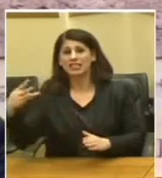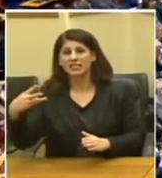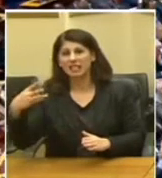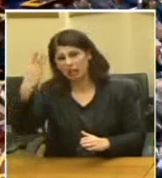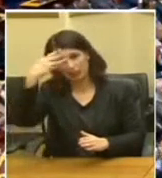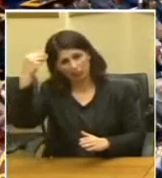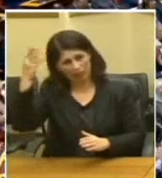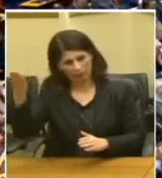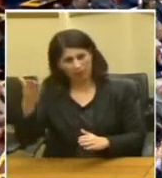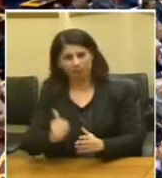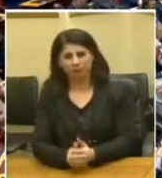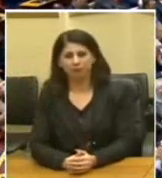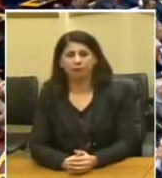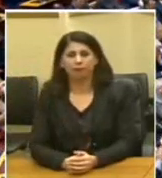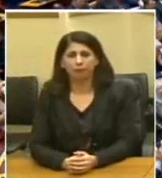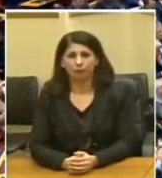Αλέξης Τσίπρας.